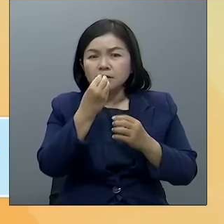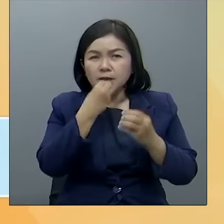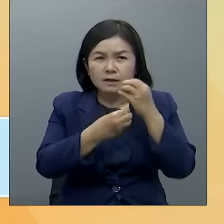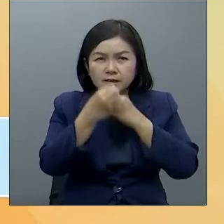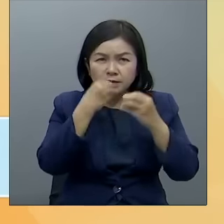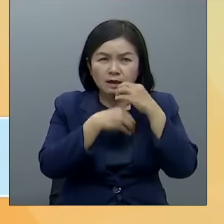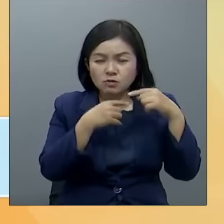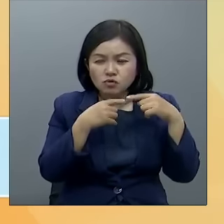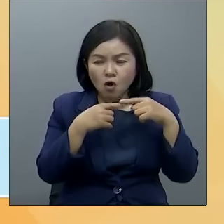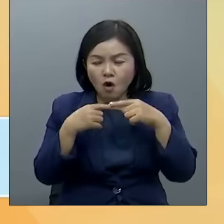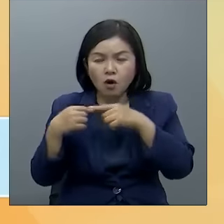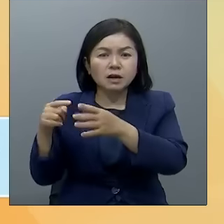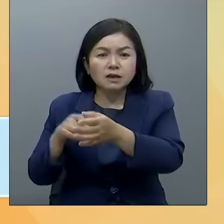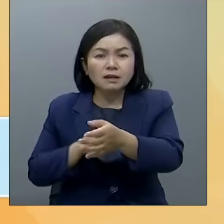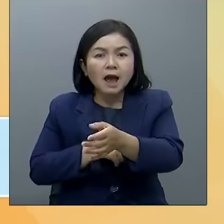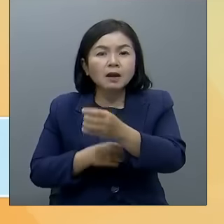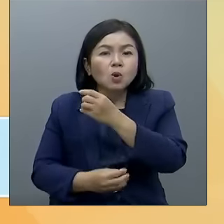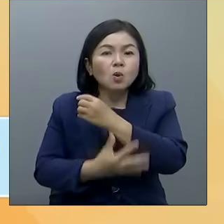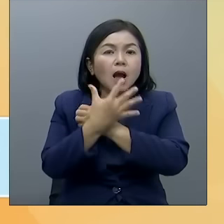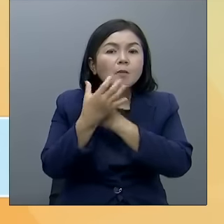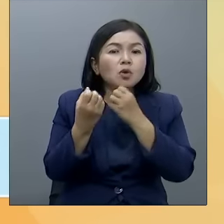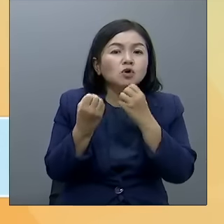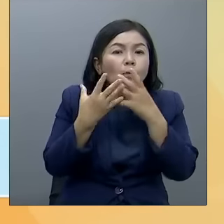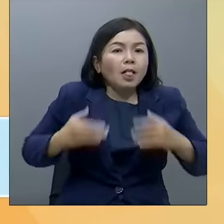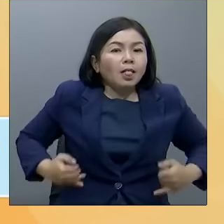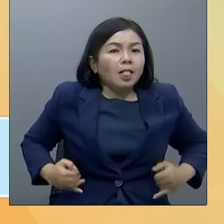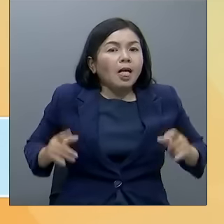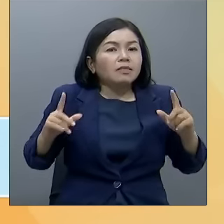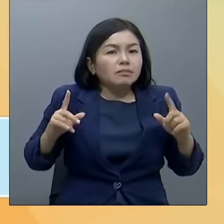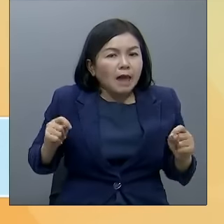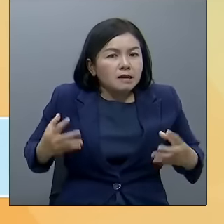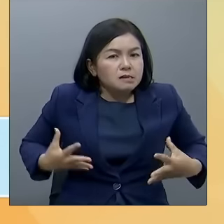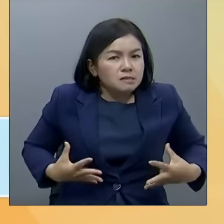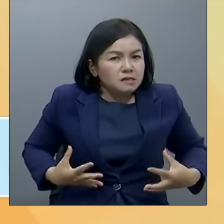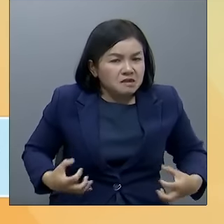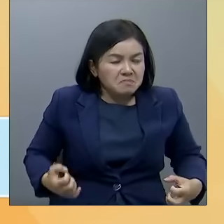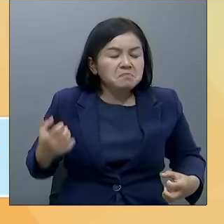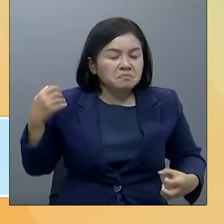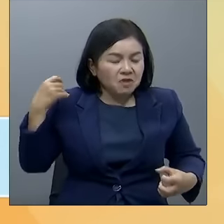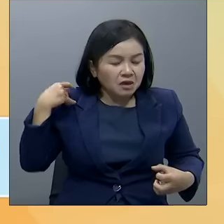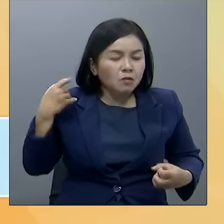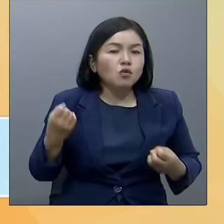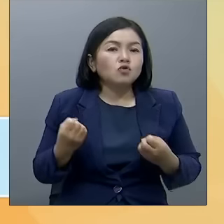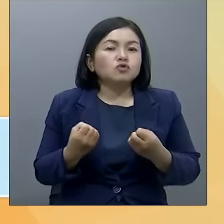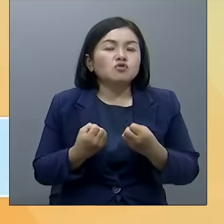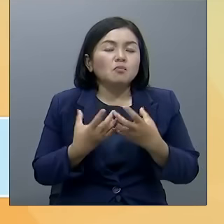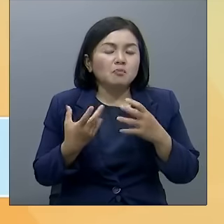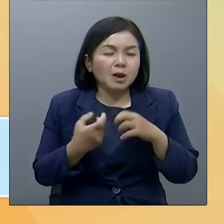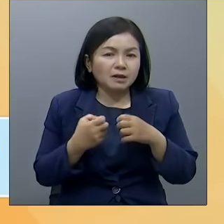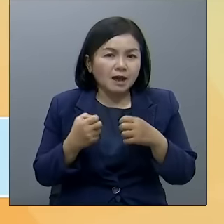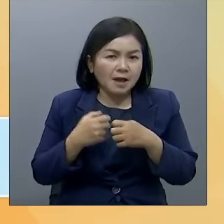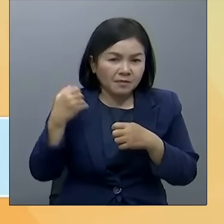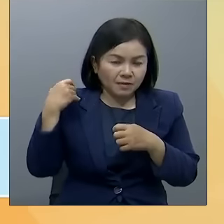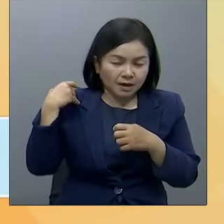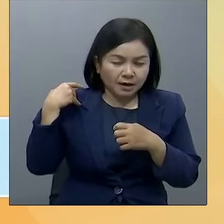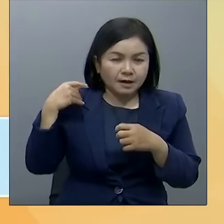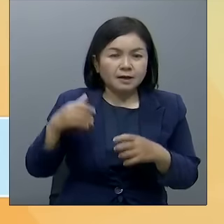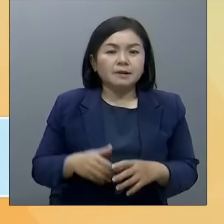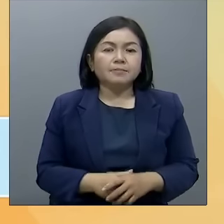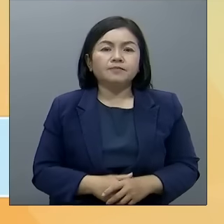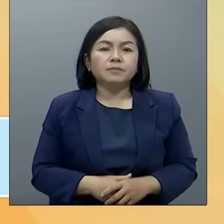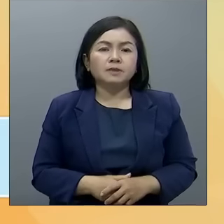นระยะเวลานานๆเนี่ยมีโอกาสทำให้เกิดการทำงานของไตที่ลดลงอย่างรวดเร็วนะครับจนเกิดภาวะไตวายเฉียบพลันแล้วก็ไตวายเรื้อรังตามมา อ